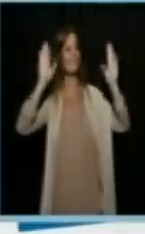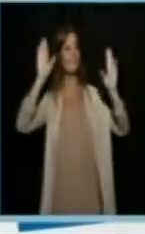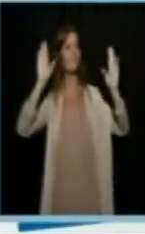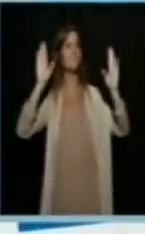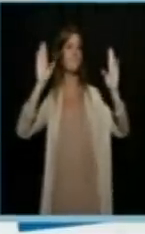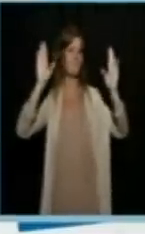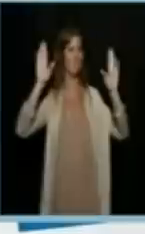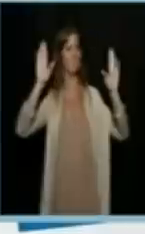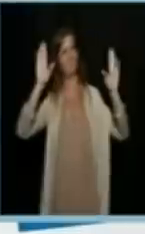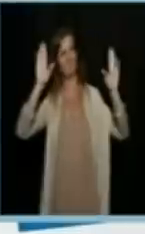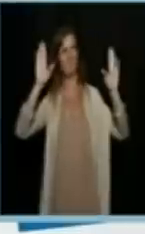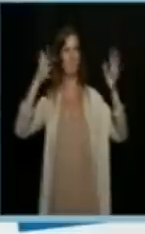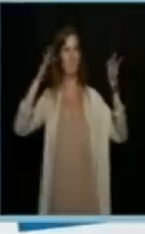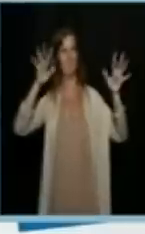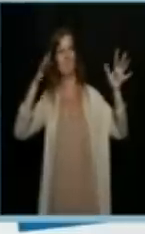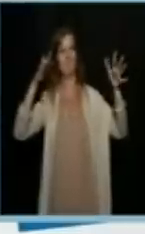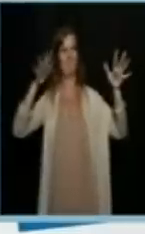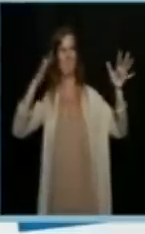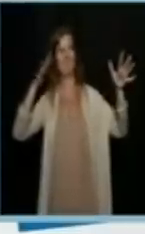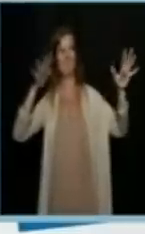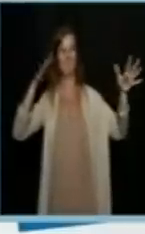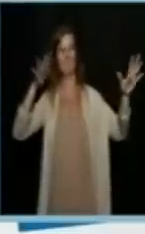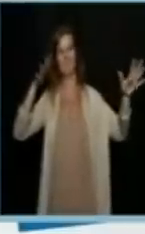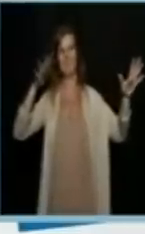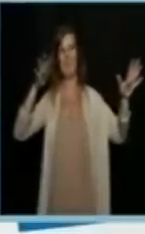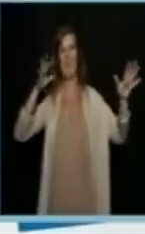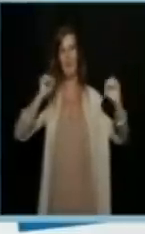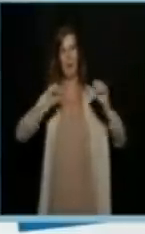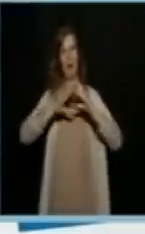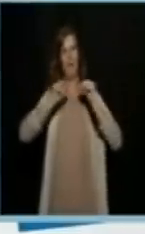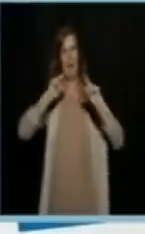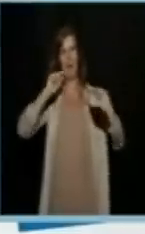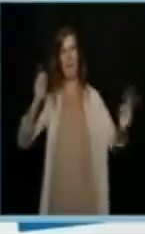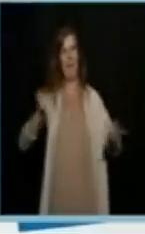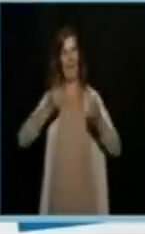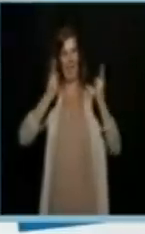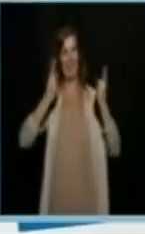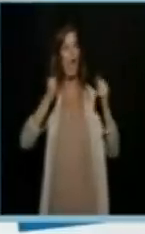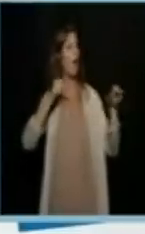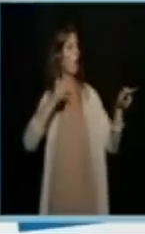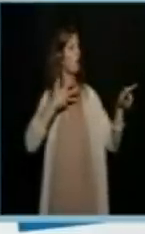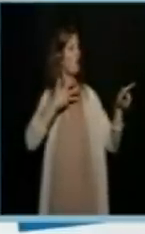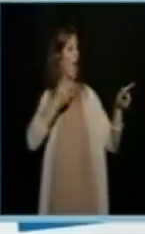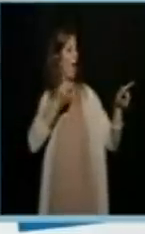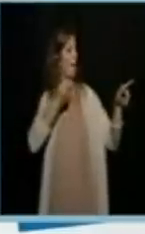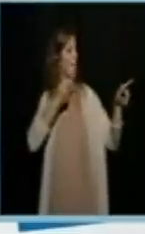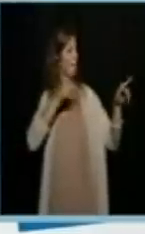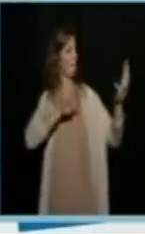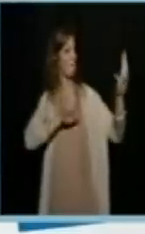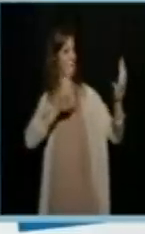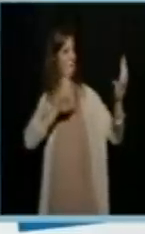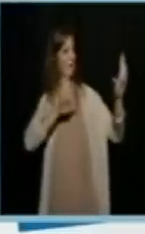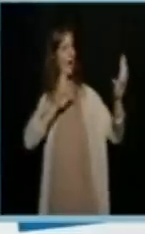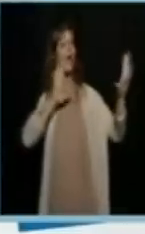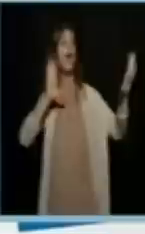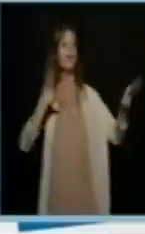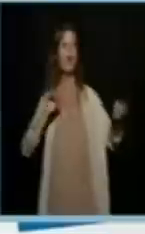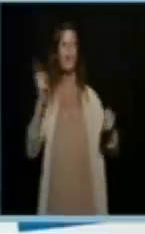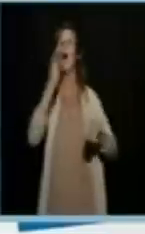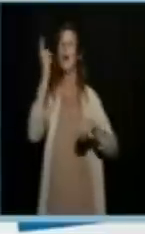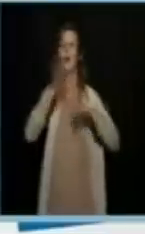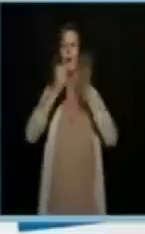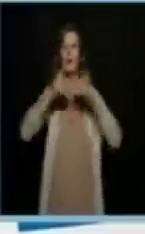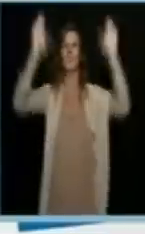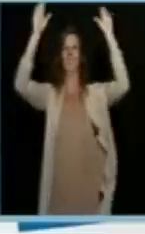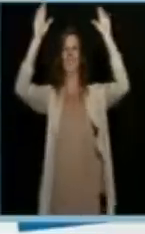Beh, insomma, possiamo migliorare ancora. Esatto. No? Ecco, qua ne vedo un po'. Beh, cominciamo. Qualcuno ne ha alzate 2 di